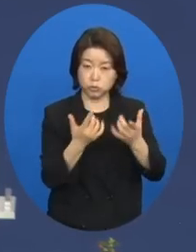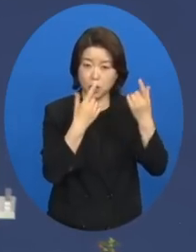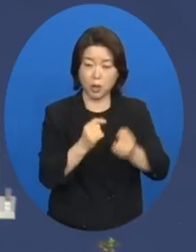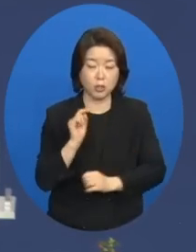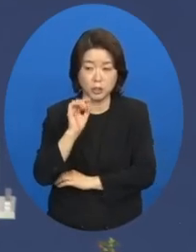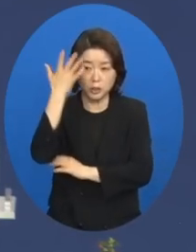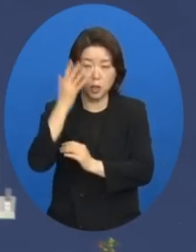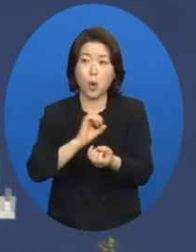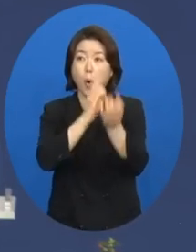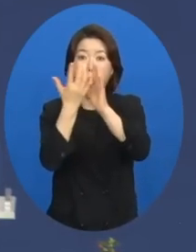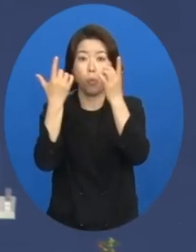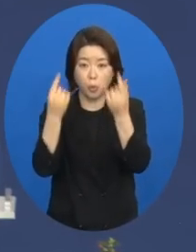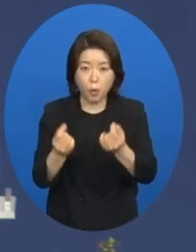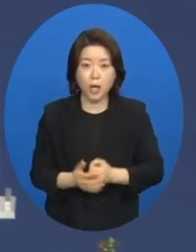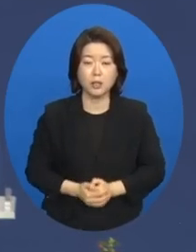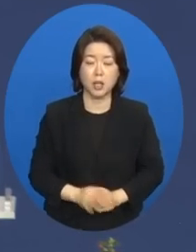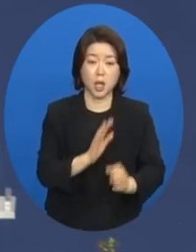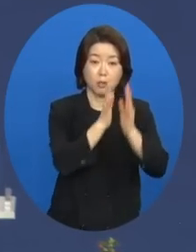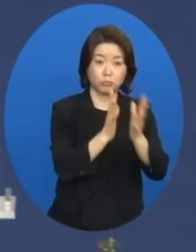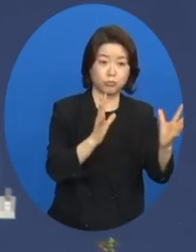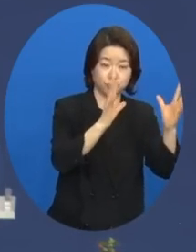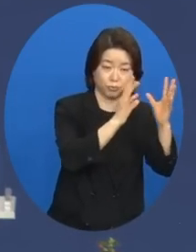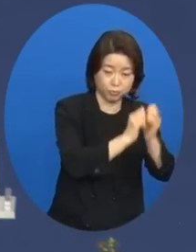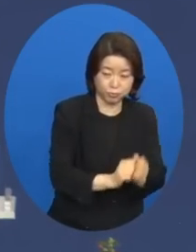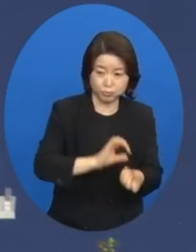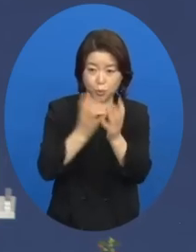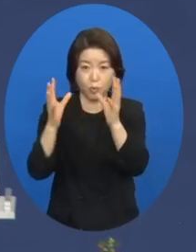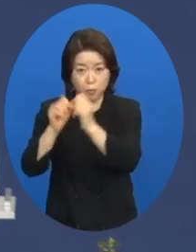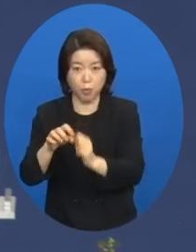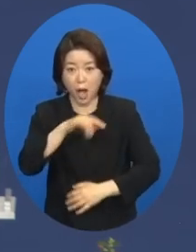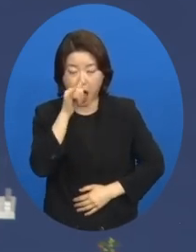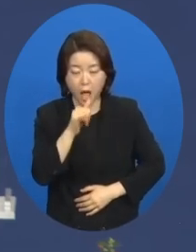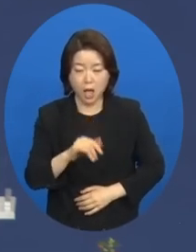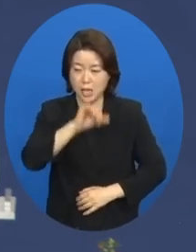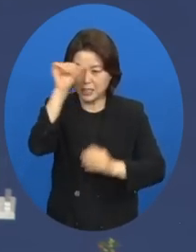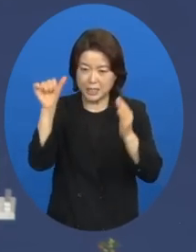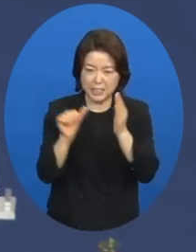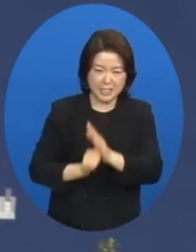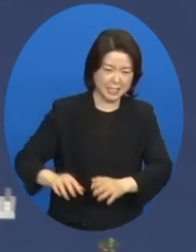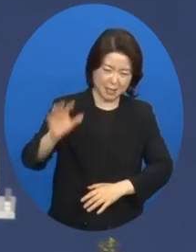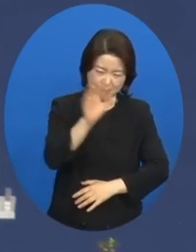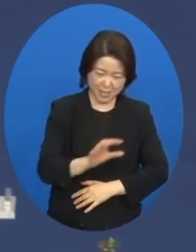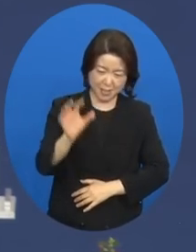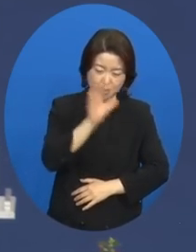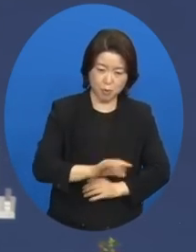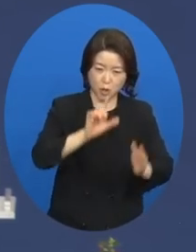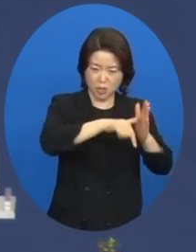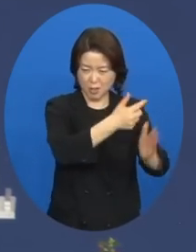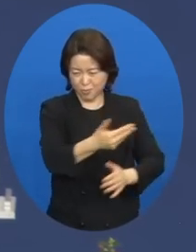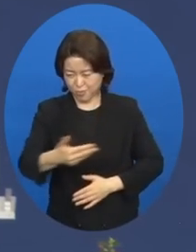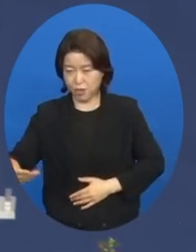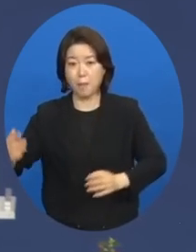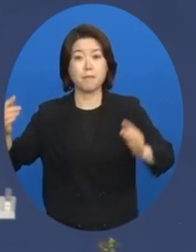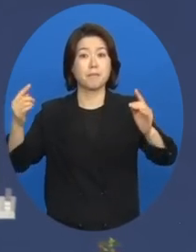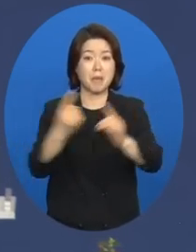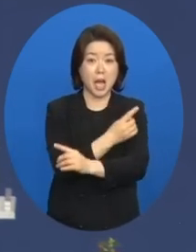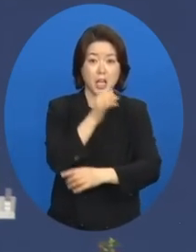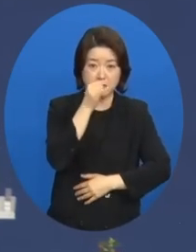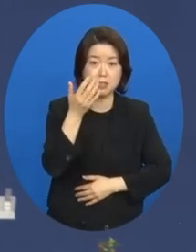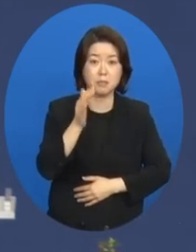풀의 꽃과 같아서 풀은 마르고 꽃은 시드나 인생은 맡기고 시들어가고 세월은 맡겨도